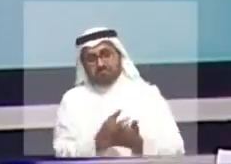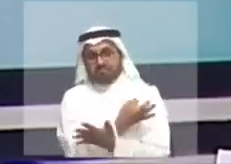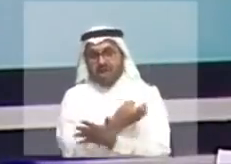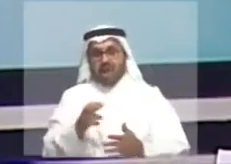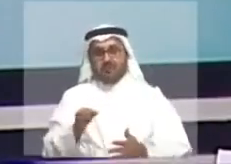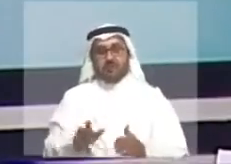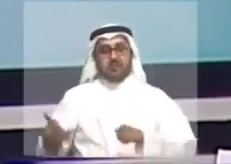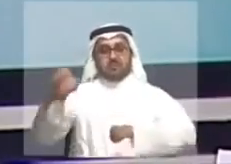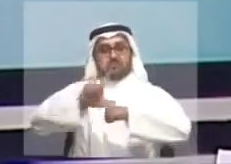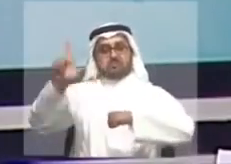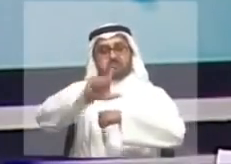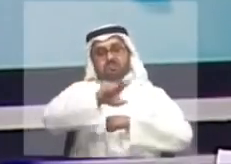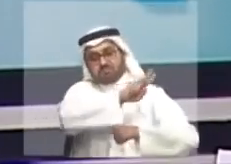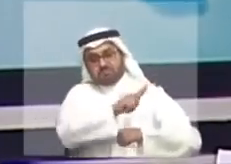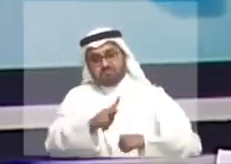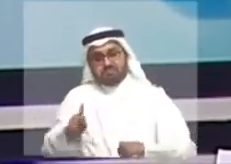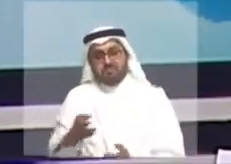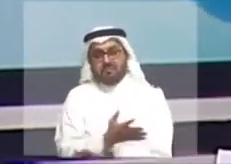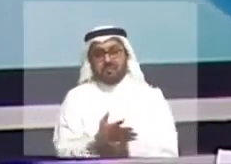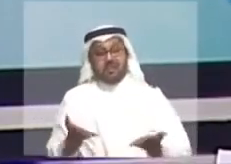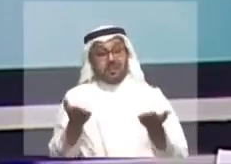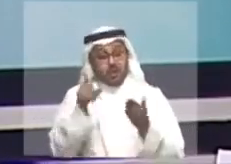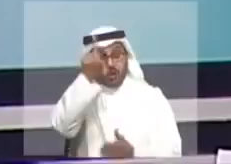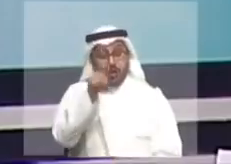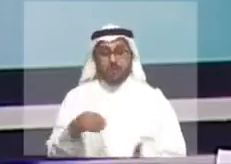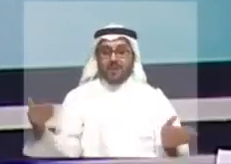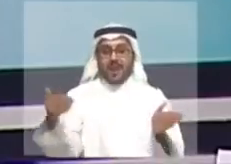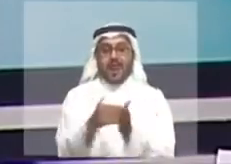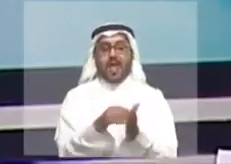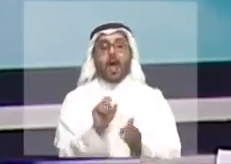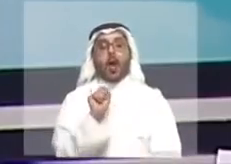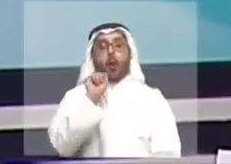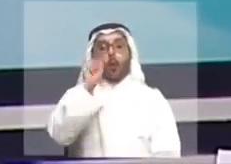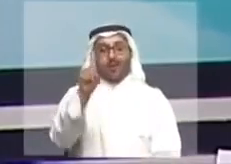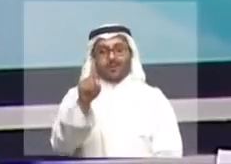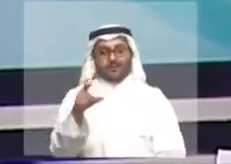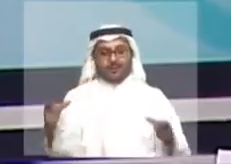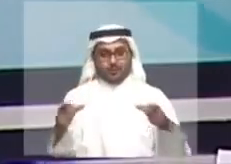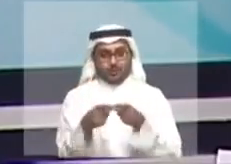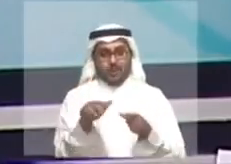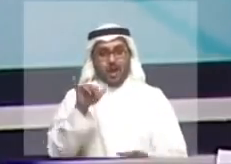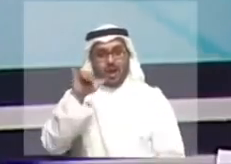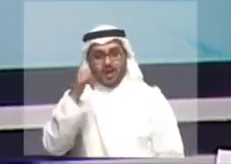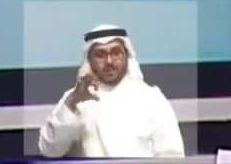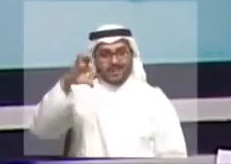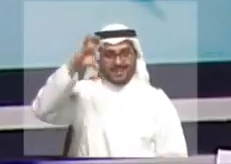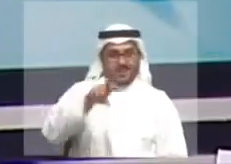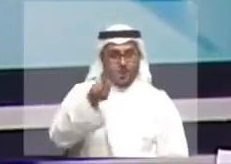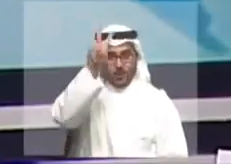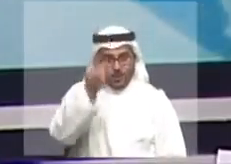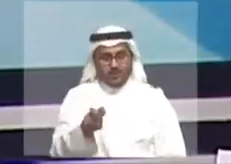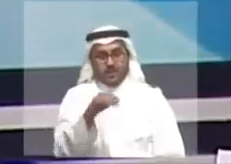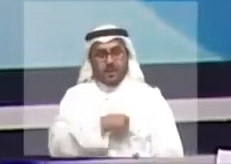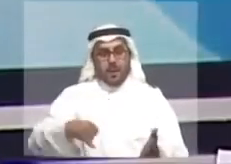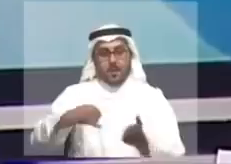قادة ورؤساء وفود الدول العربية، اختتموا أعمال القمة العربية في دورتها 29 وذلك